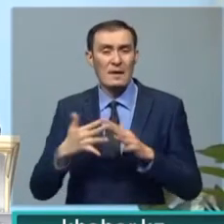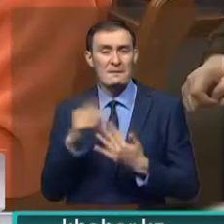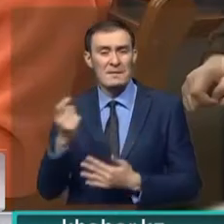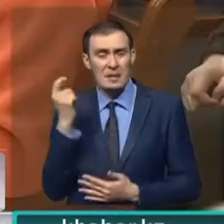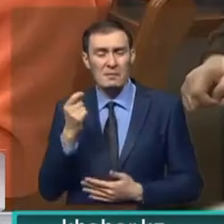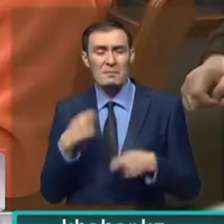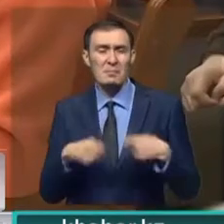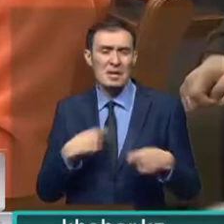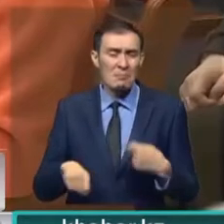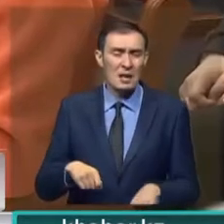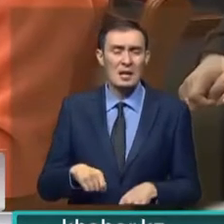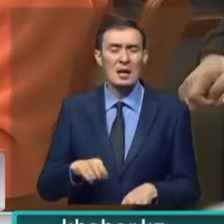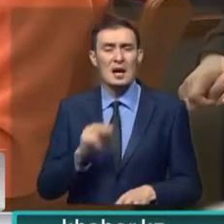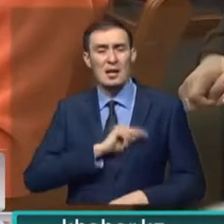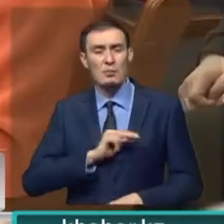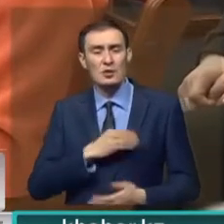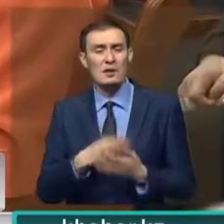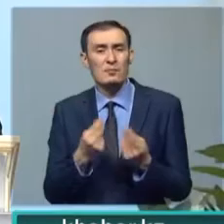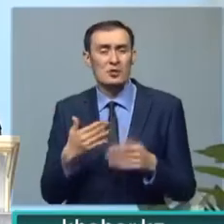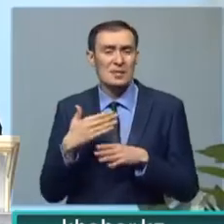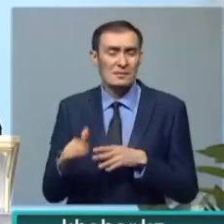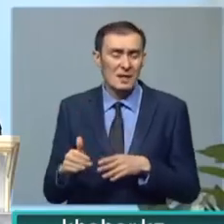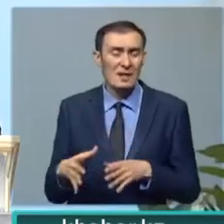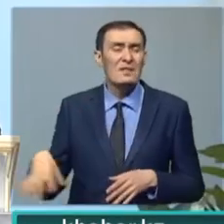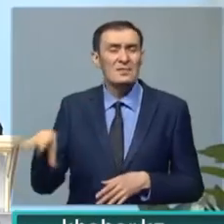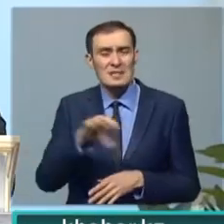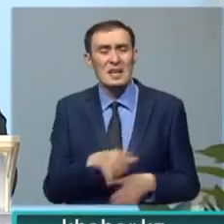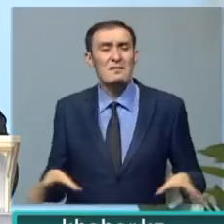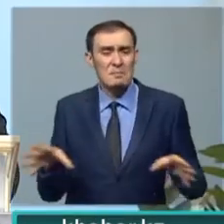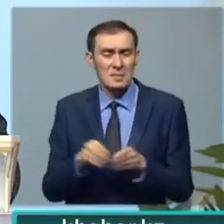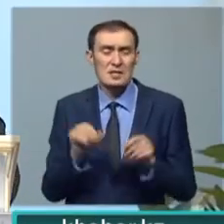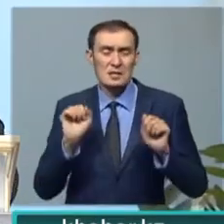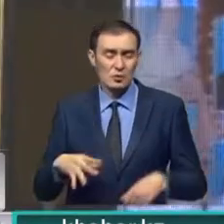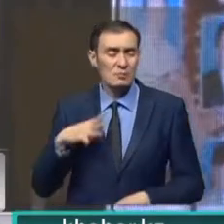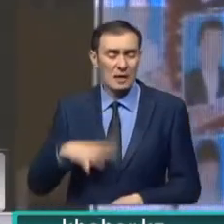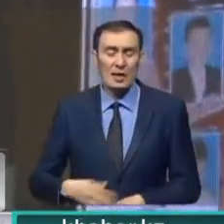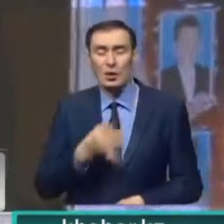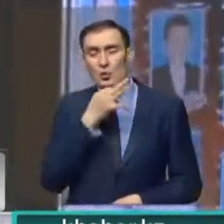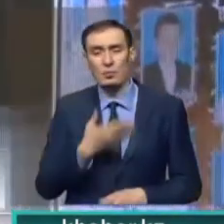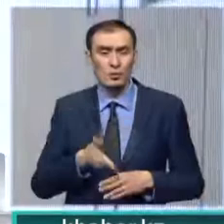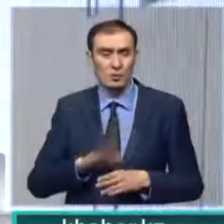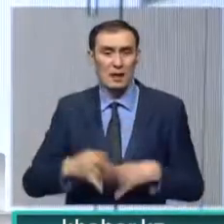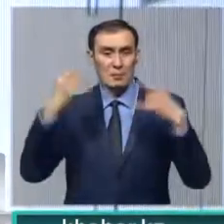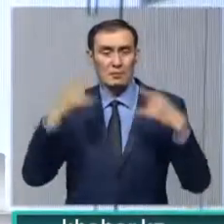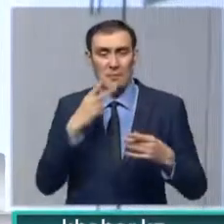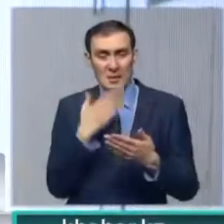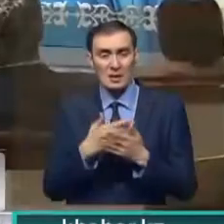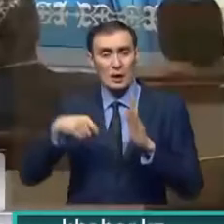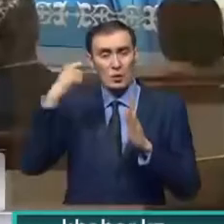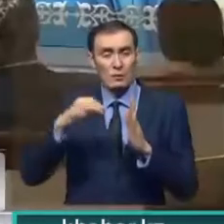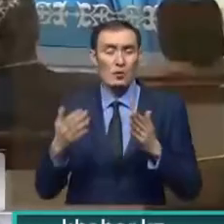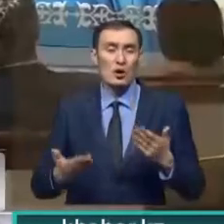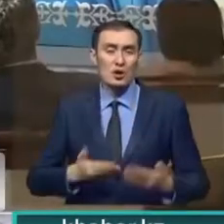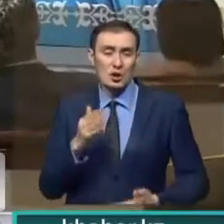предпринимателей работников бюджетной сферы мы вместе преодолеем любые трудности на большом экране показали ролики о буднях